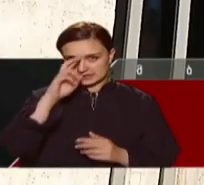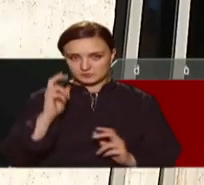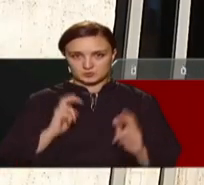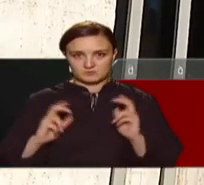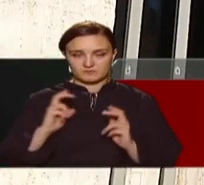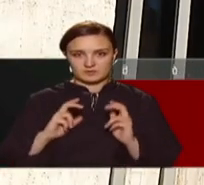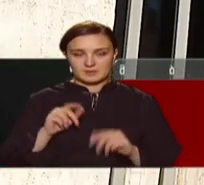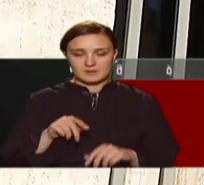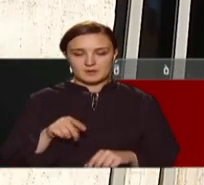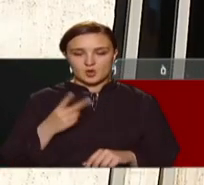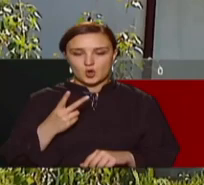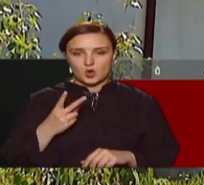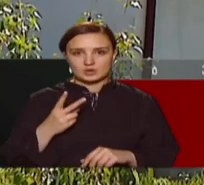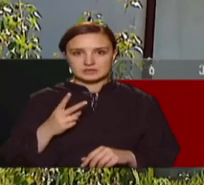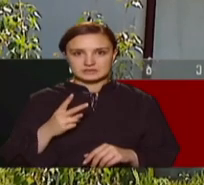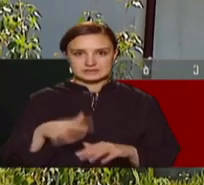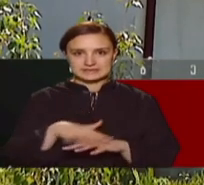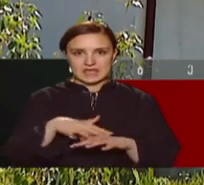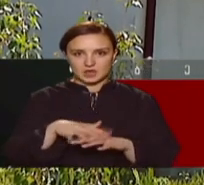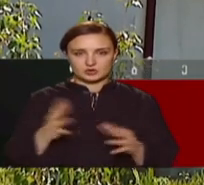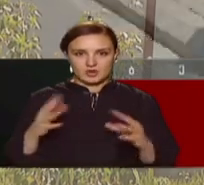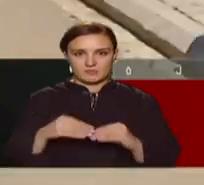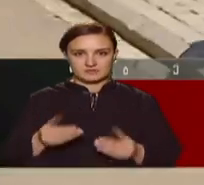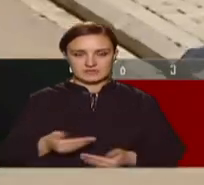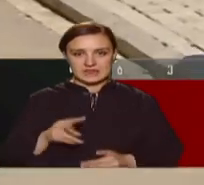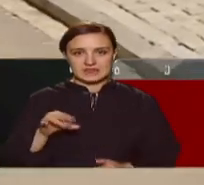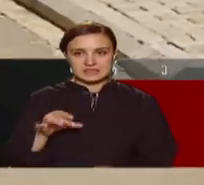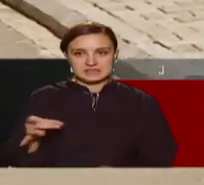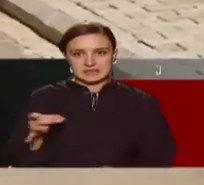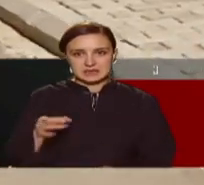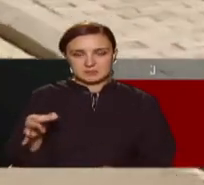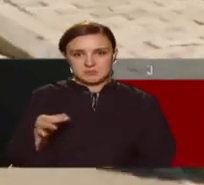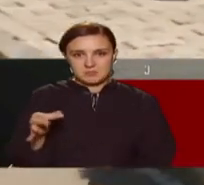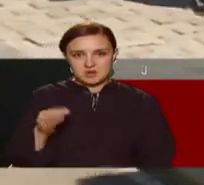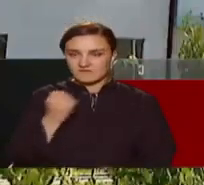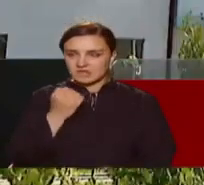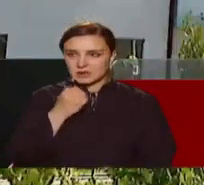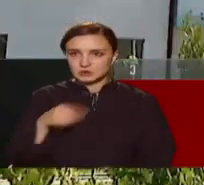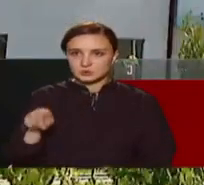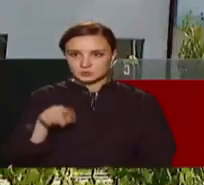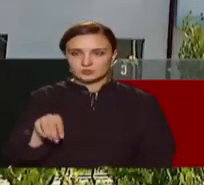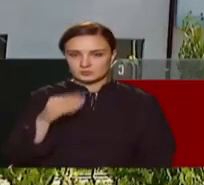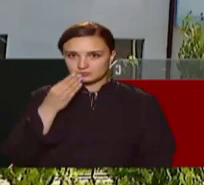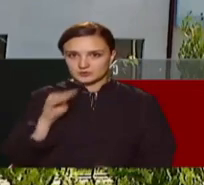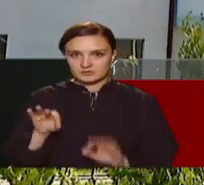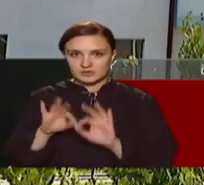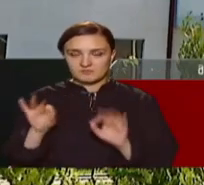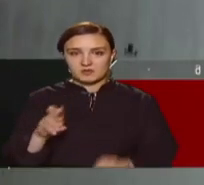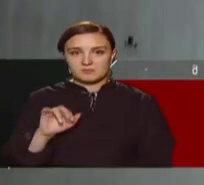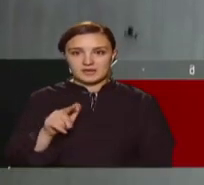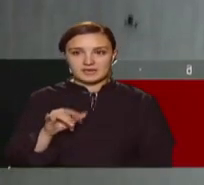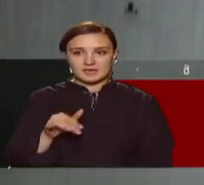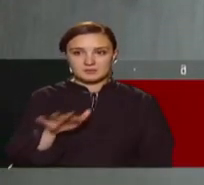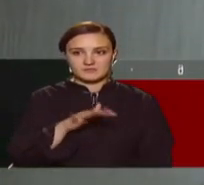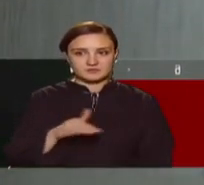უნივერსიტეტის ბალანსზე თბილისში ორი საერთო საცხოვრებელია. ლისის ტბასთან არსებული ინფრასტრუქტურა მეტნაკლებად გამართულია, თუმცა ბაგების